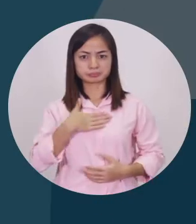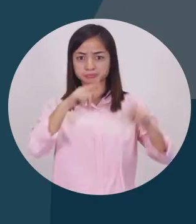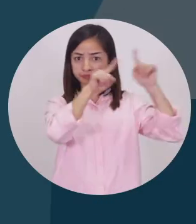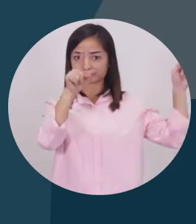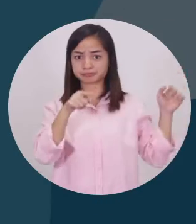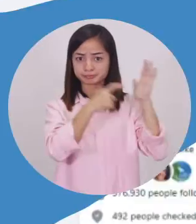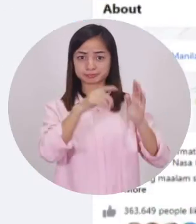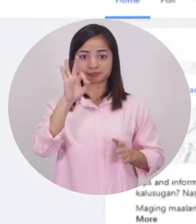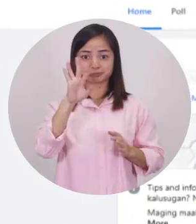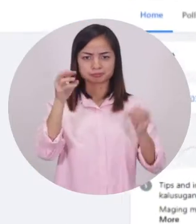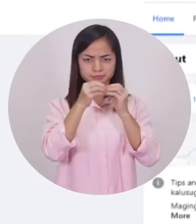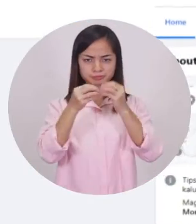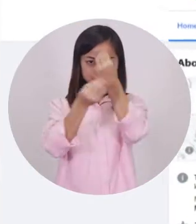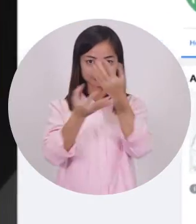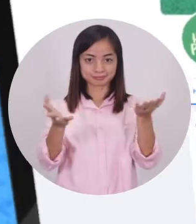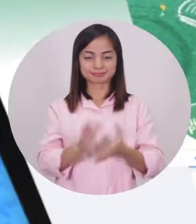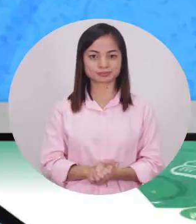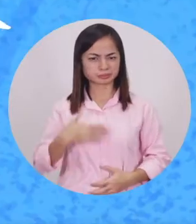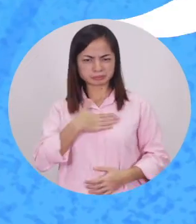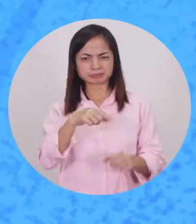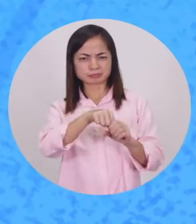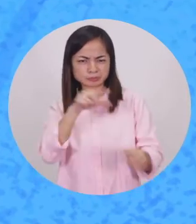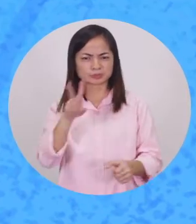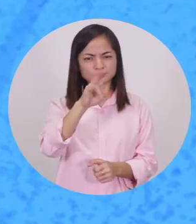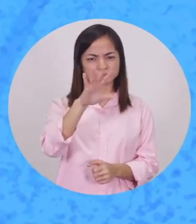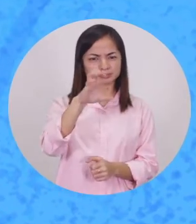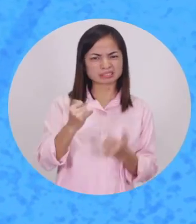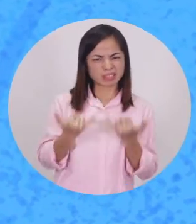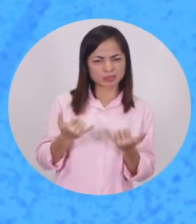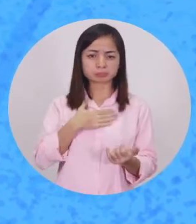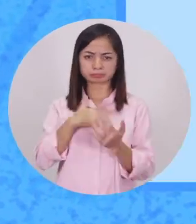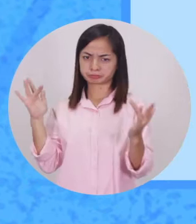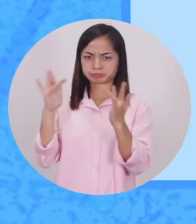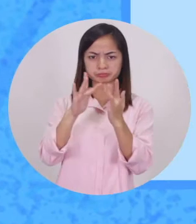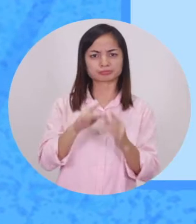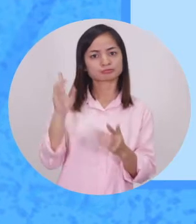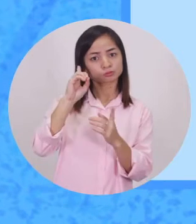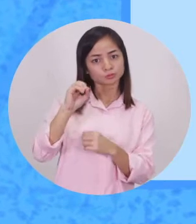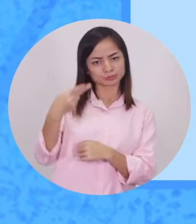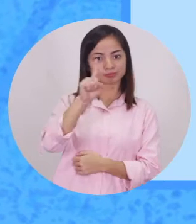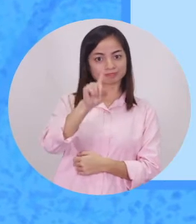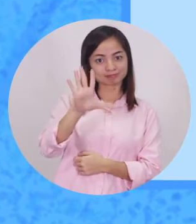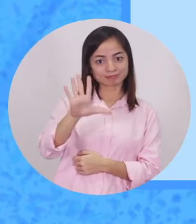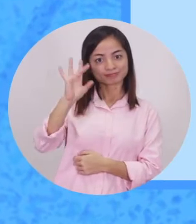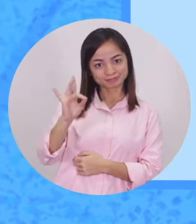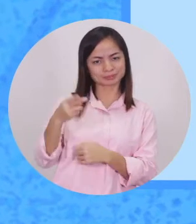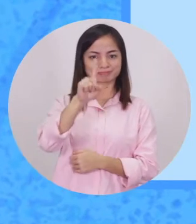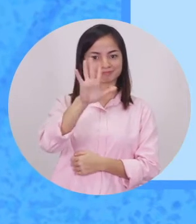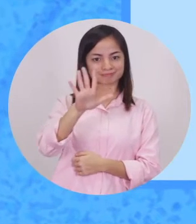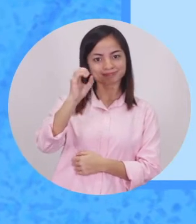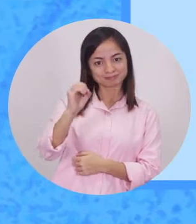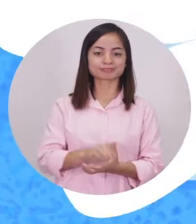mo. Follow us on Facebook for more information. Quit your bisyo now! Tumawag sa DOH Quitline 1558 o sa